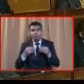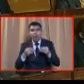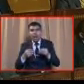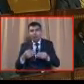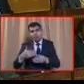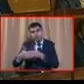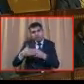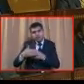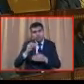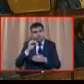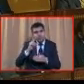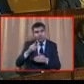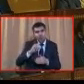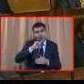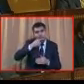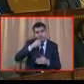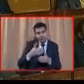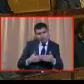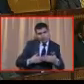جامعة تسريرت